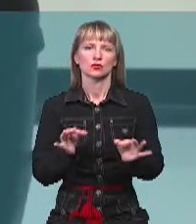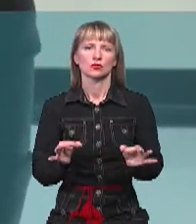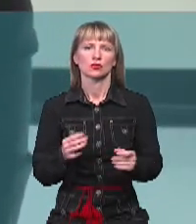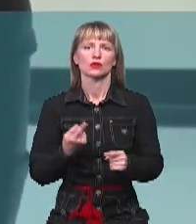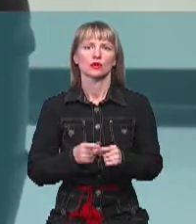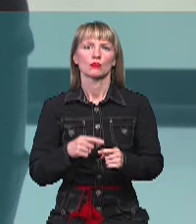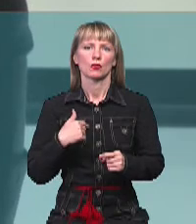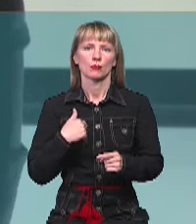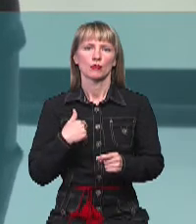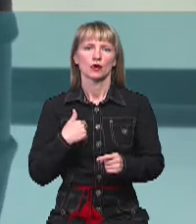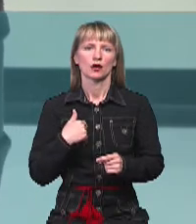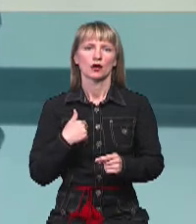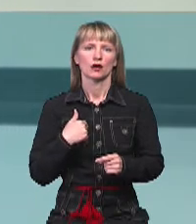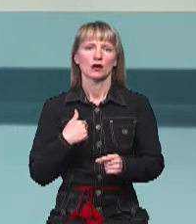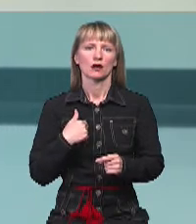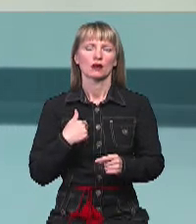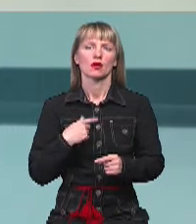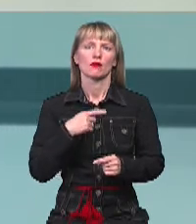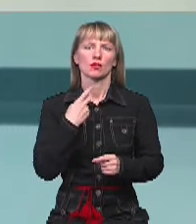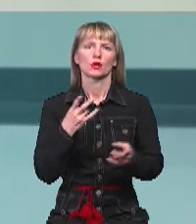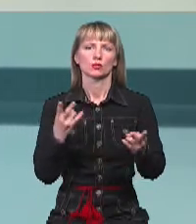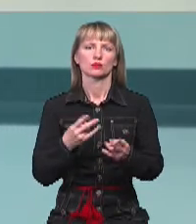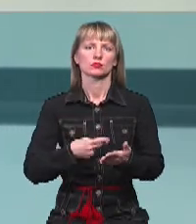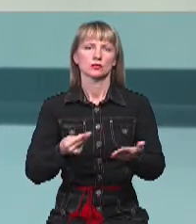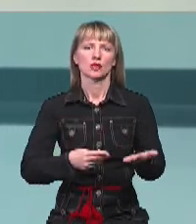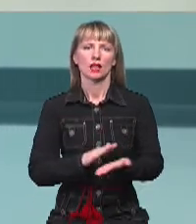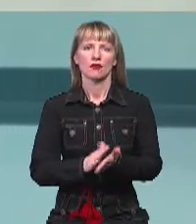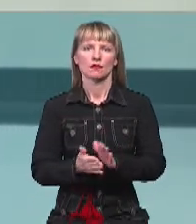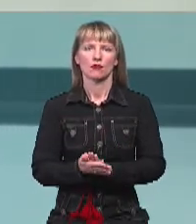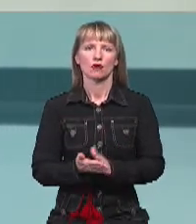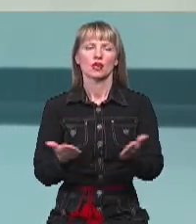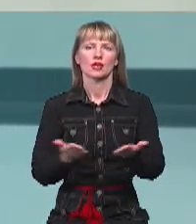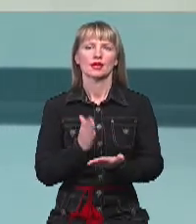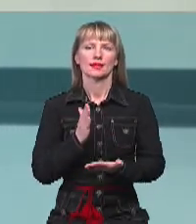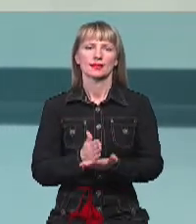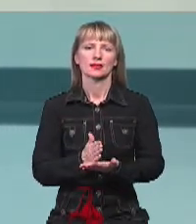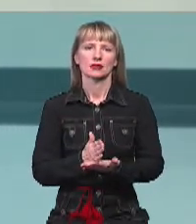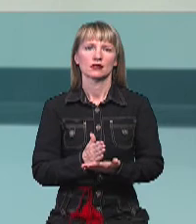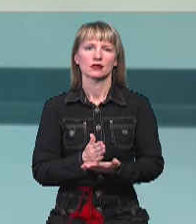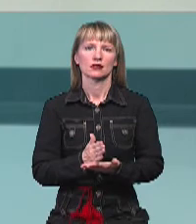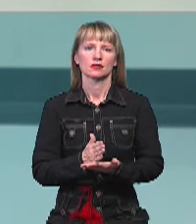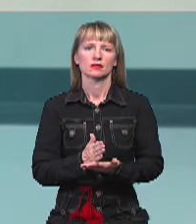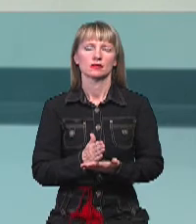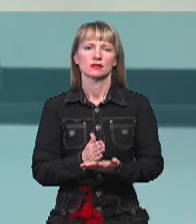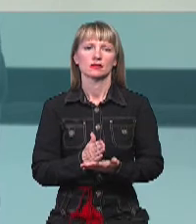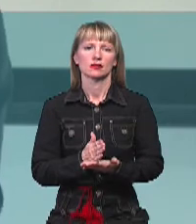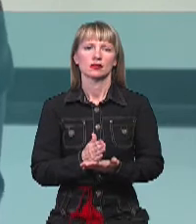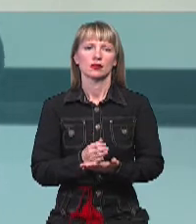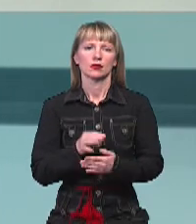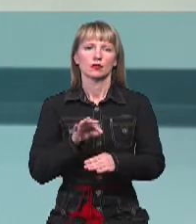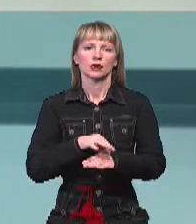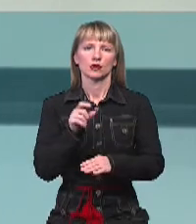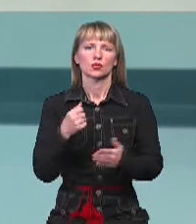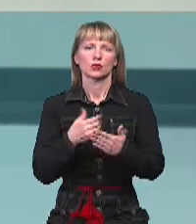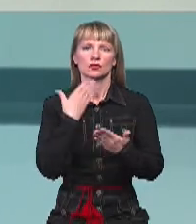Тому ми платимо за декларації, які є вільним виявленням пацієнта з вибору свого